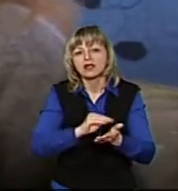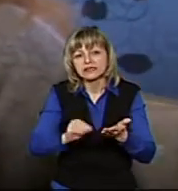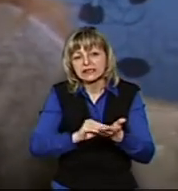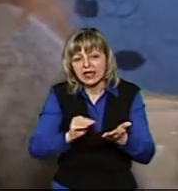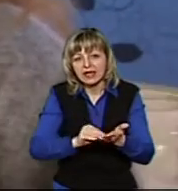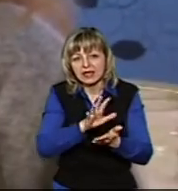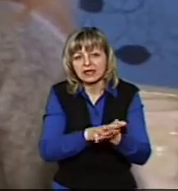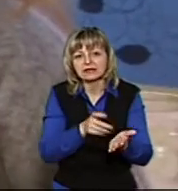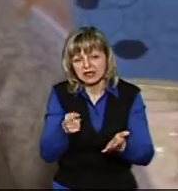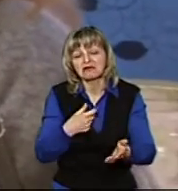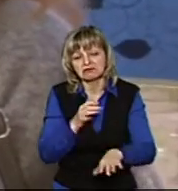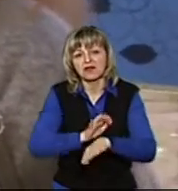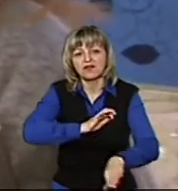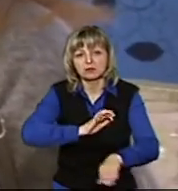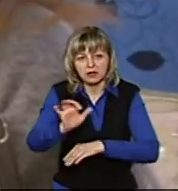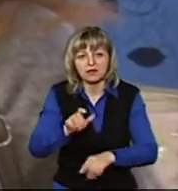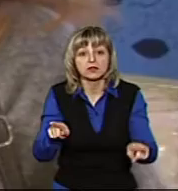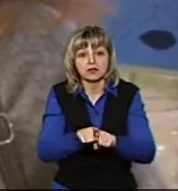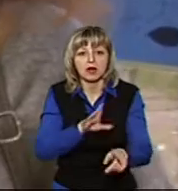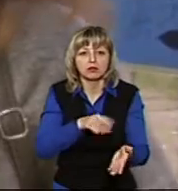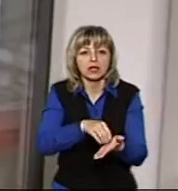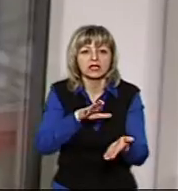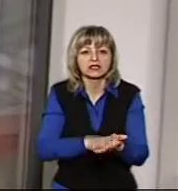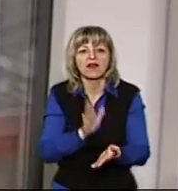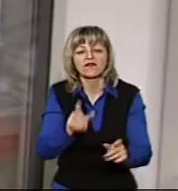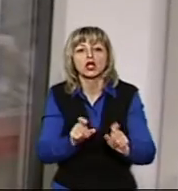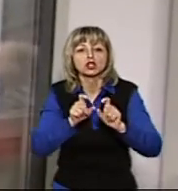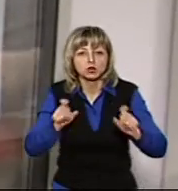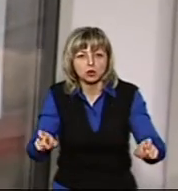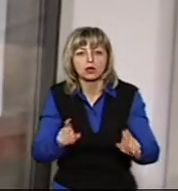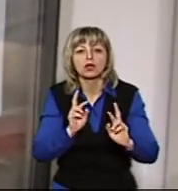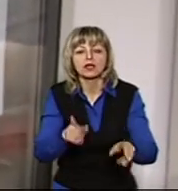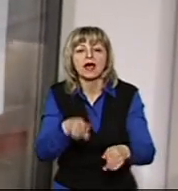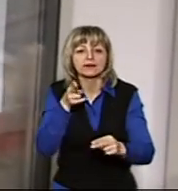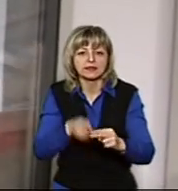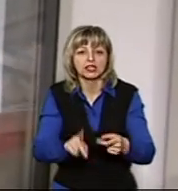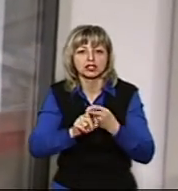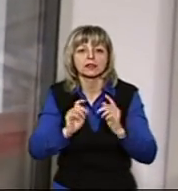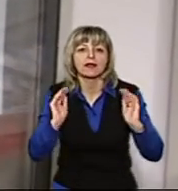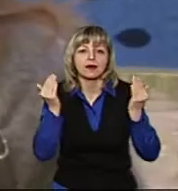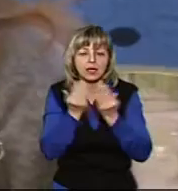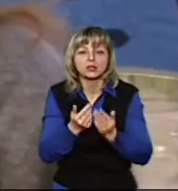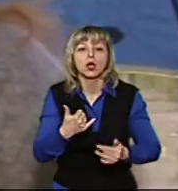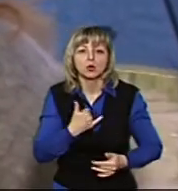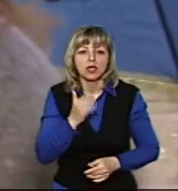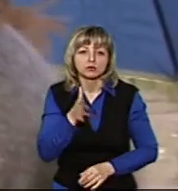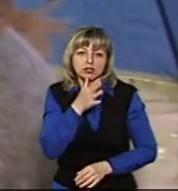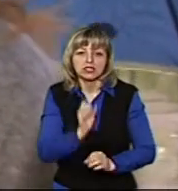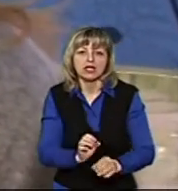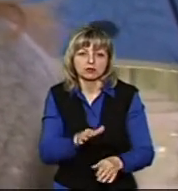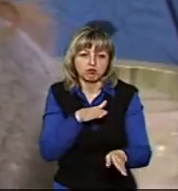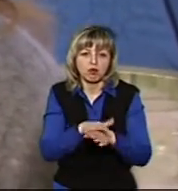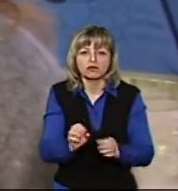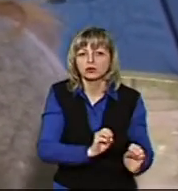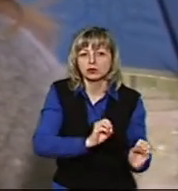так проходила в нас реєстрація в школу. Як закінчиться карантин, в нас буде час донести документи всі, і